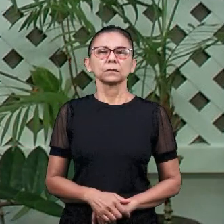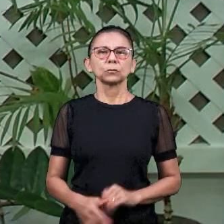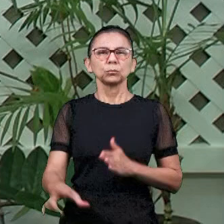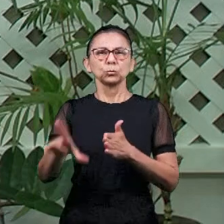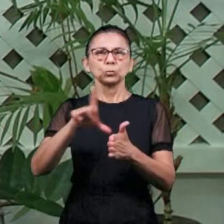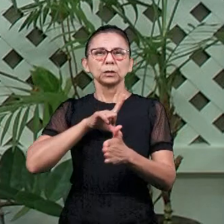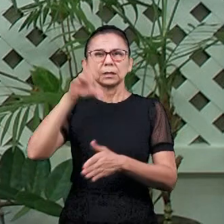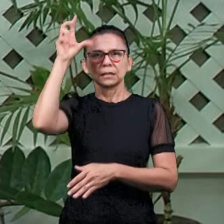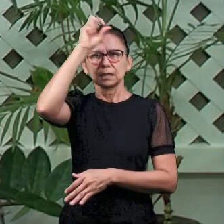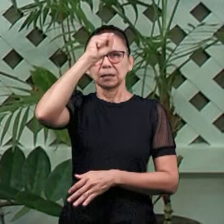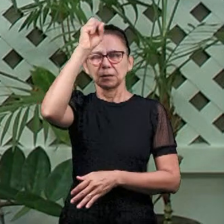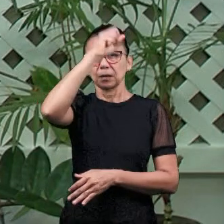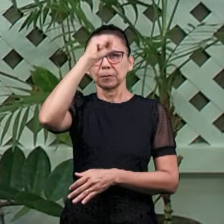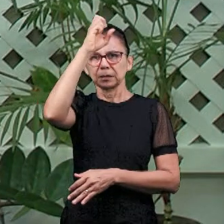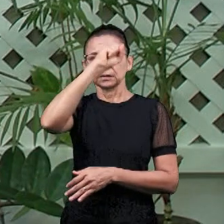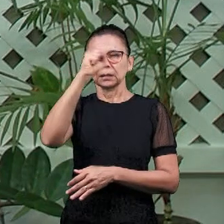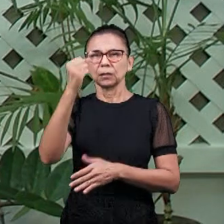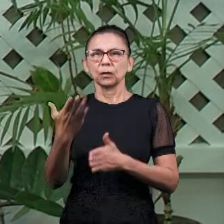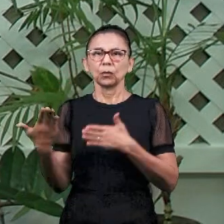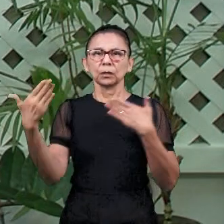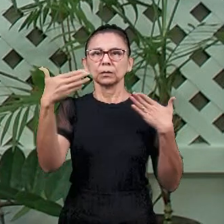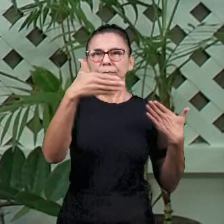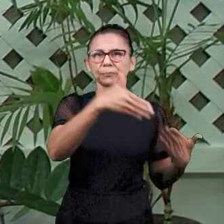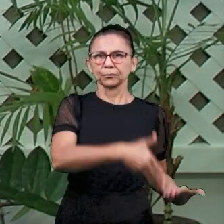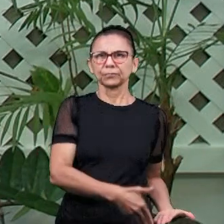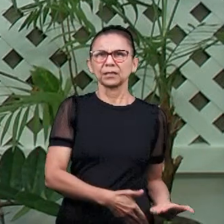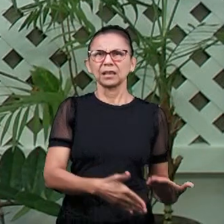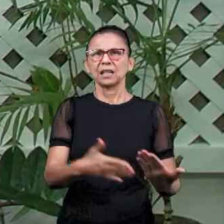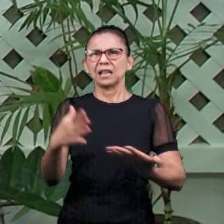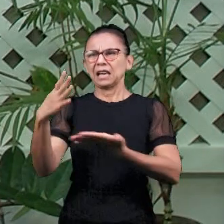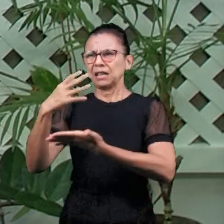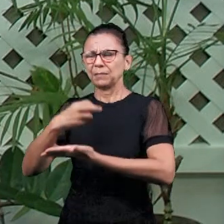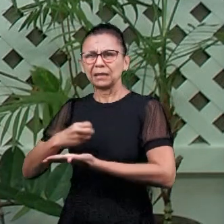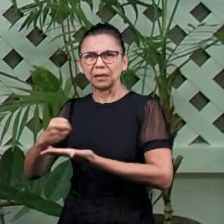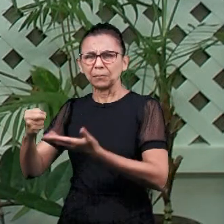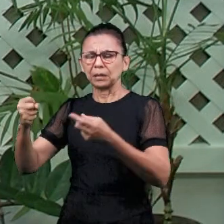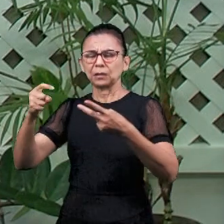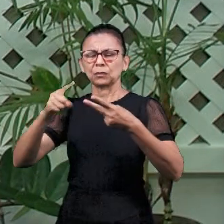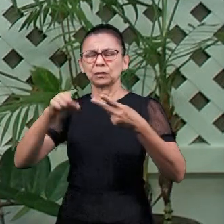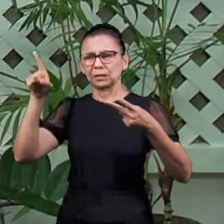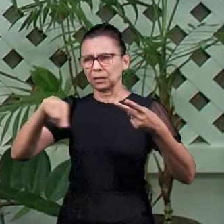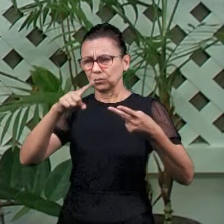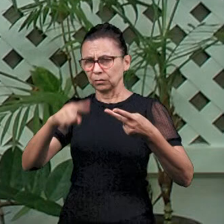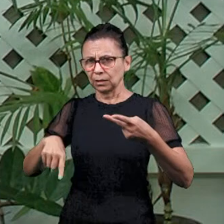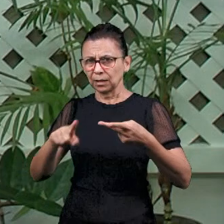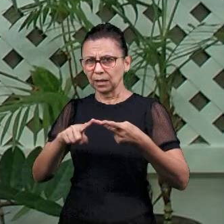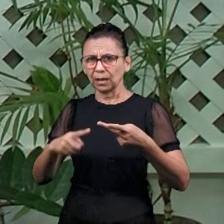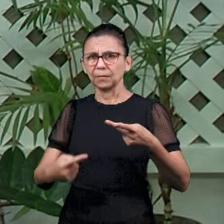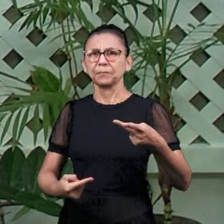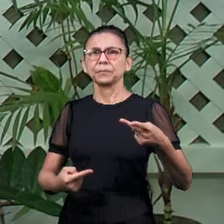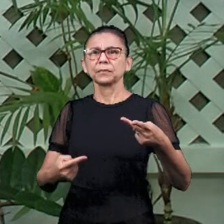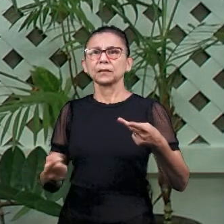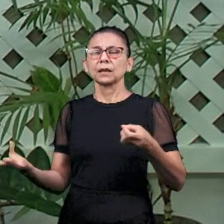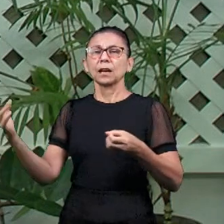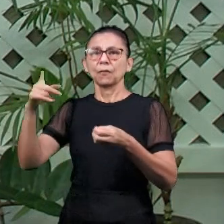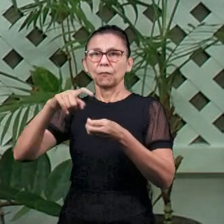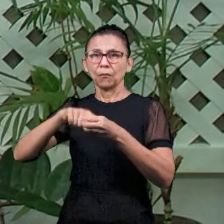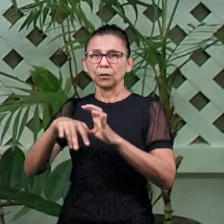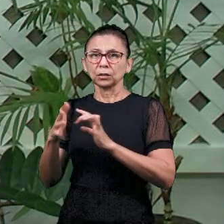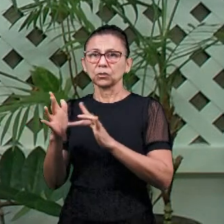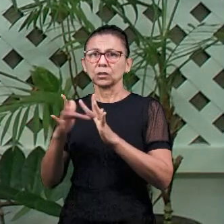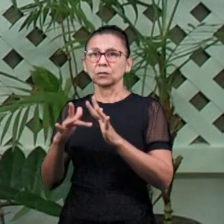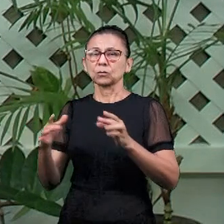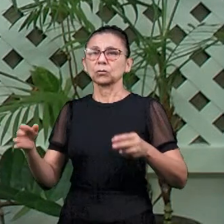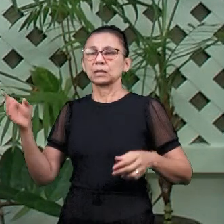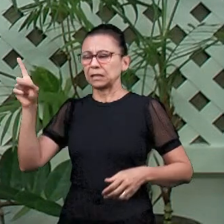l'enlèvement de l'église, il va annuler cela. Et il sort de parmi nous, il quitte d'une famille,